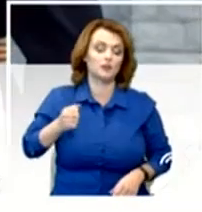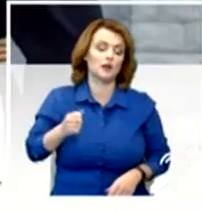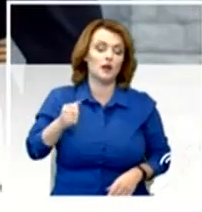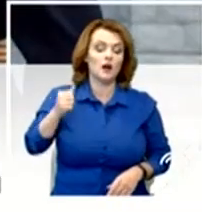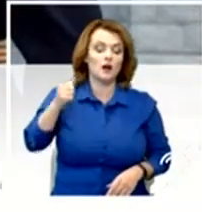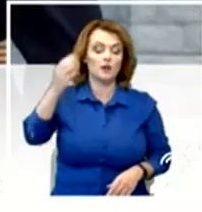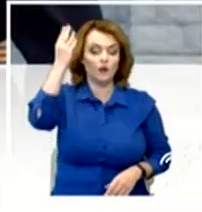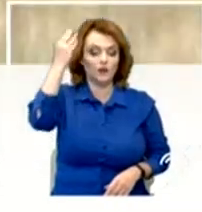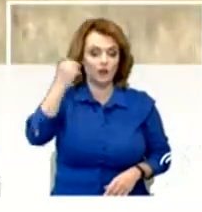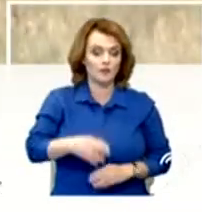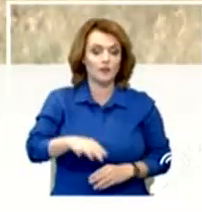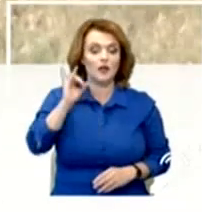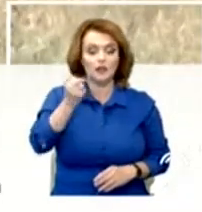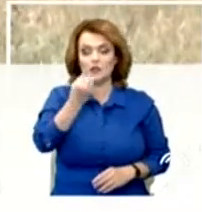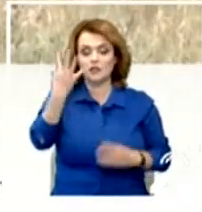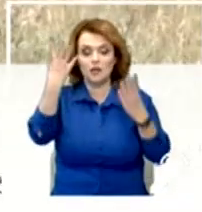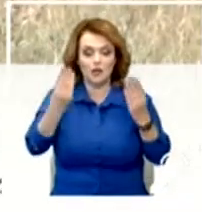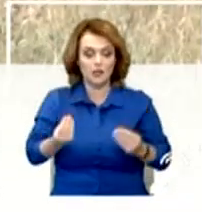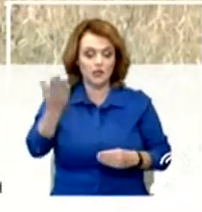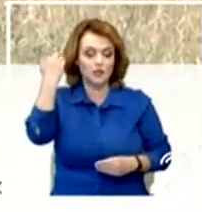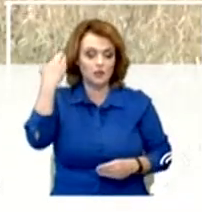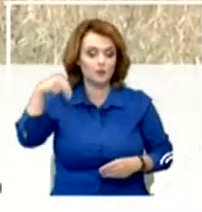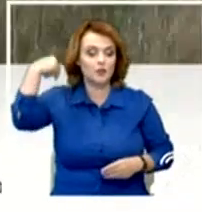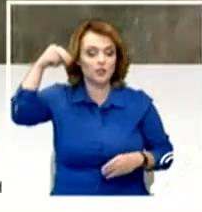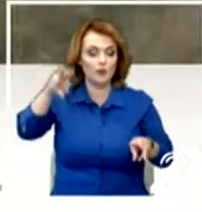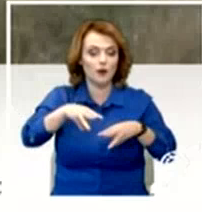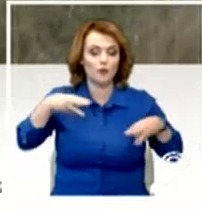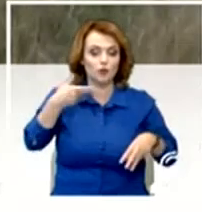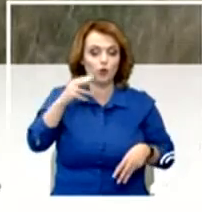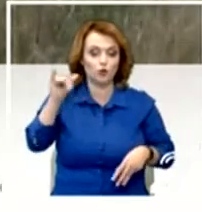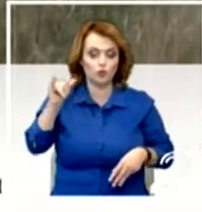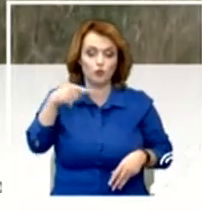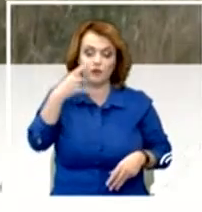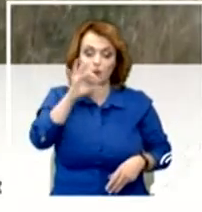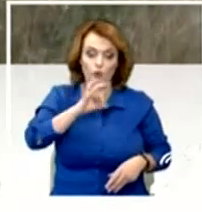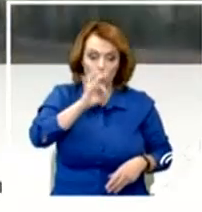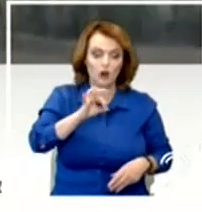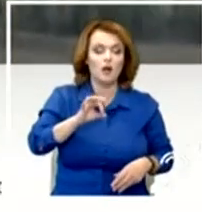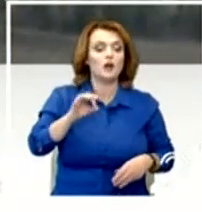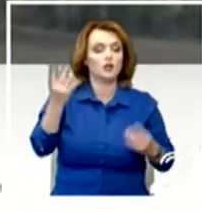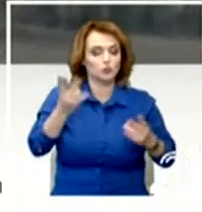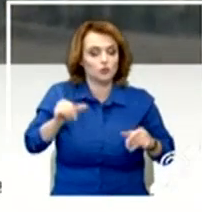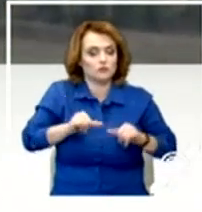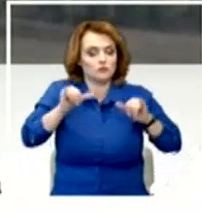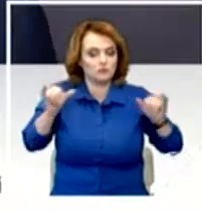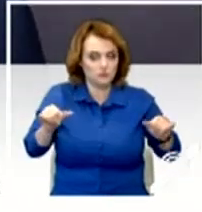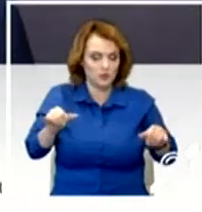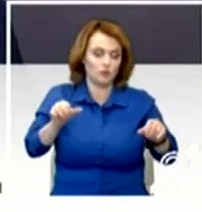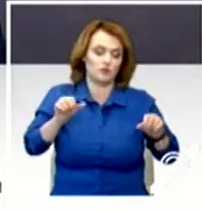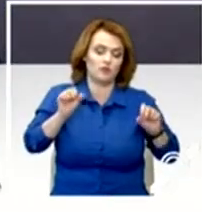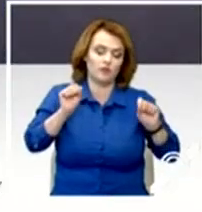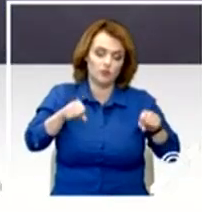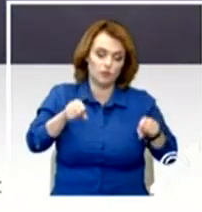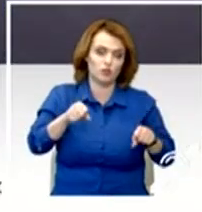Națională. Acum câteva zile și președintele Parlamentului, Igor Grosu, a vorbit despre consolidarea capacităților de apărare.